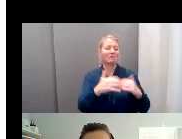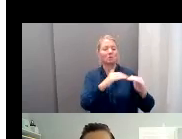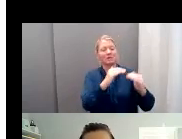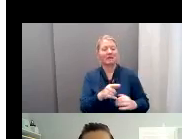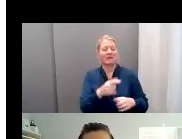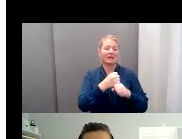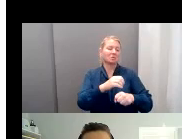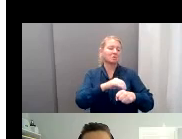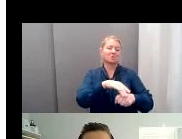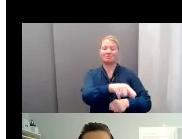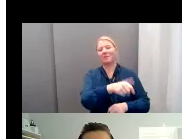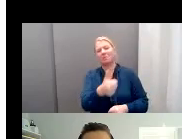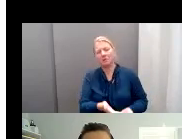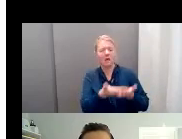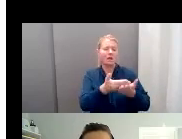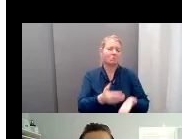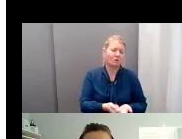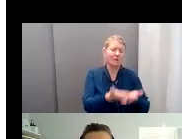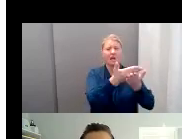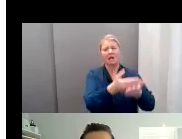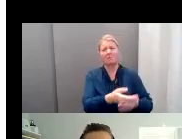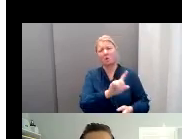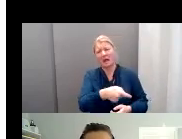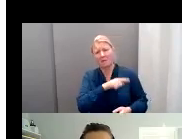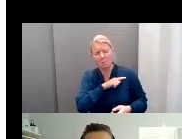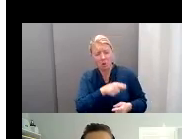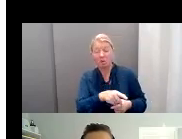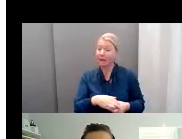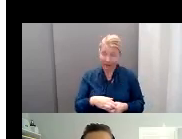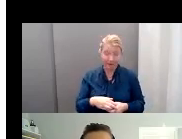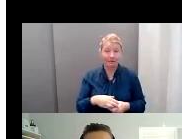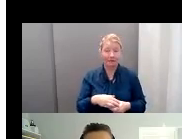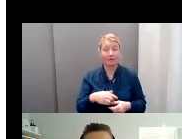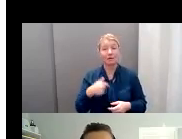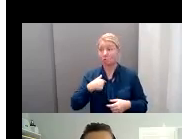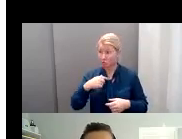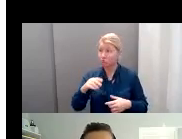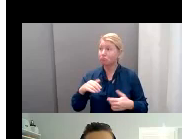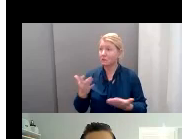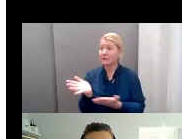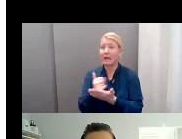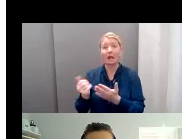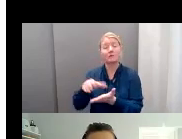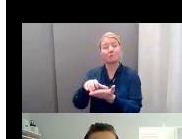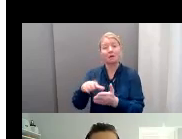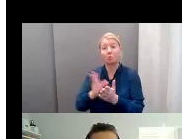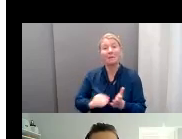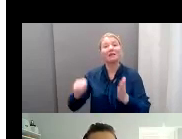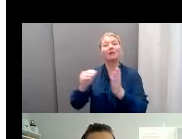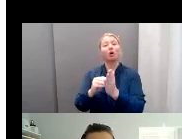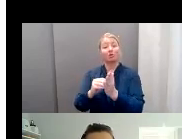och bara kräver mycket. Utan att man faktiskt är en del av samhället och bidrar.